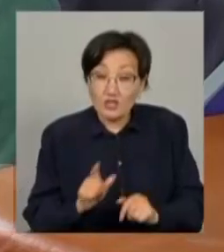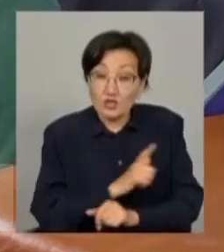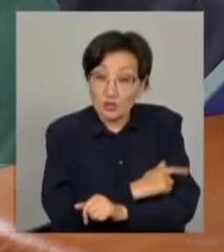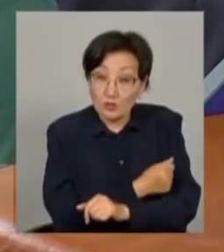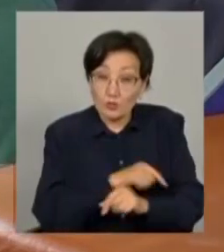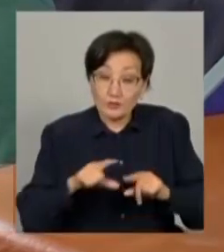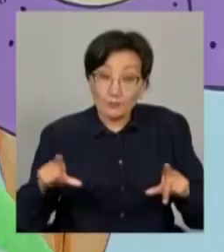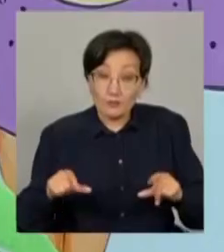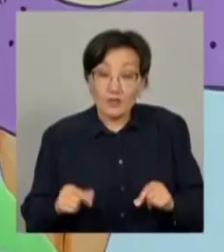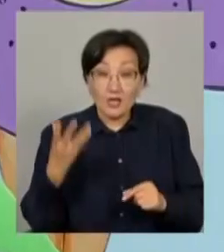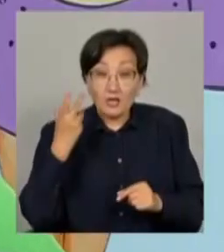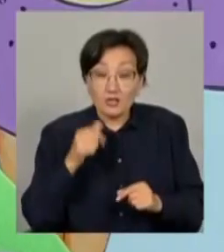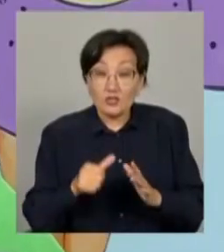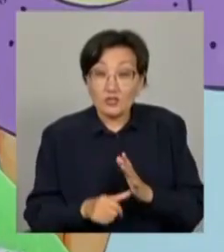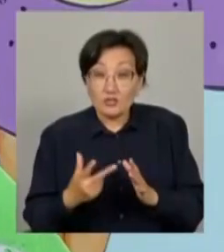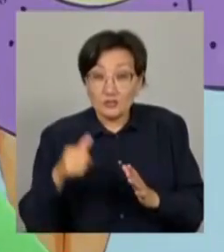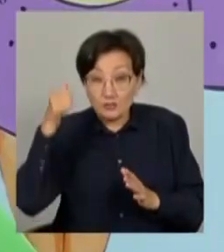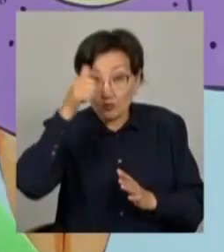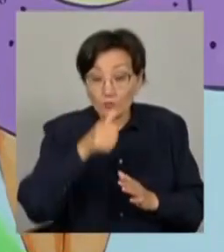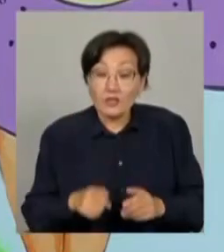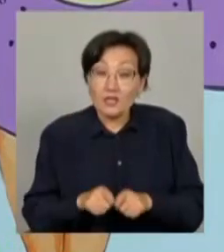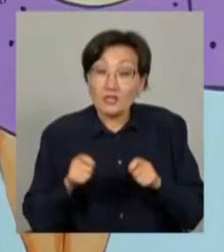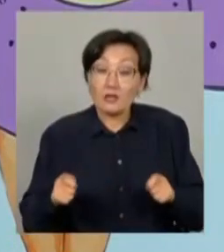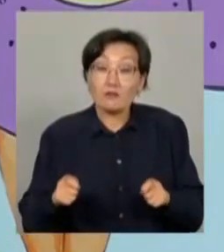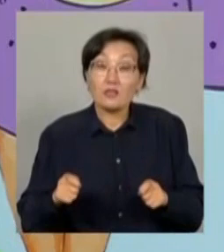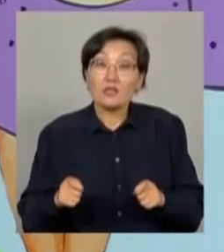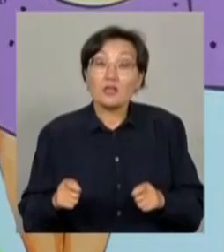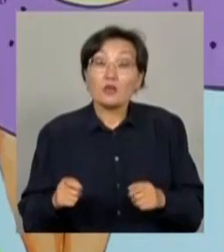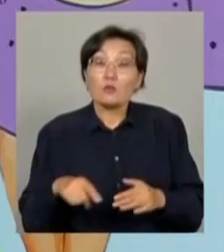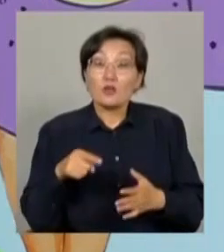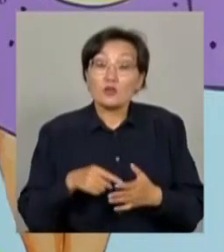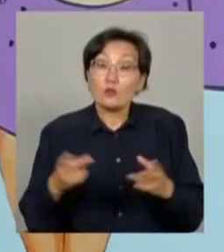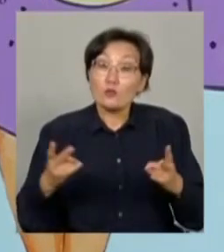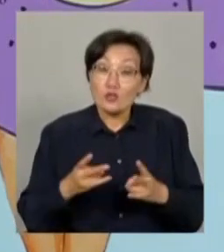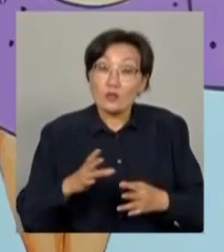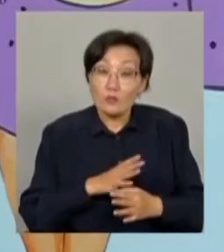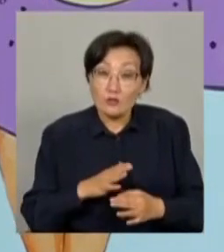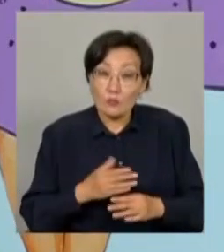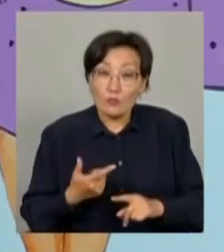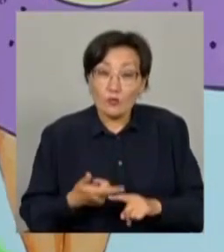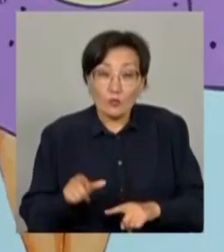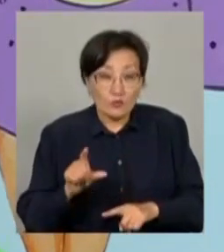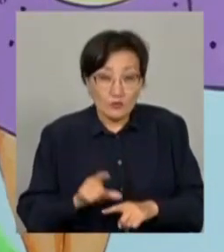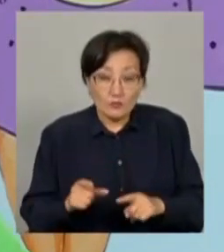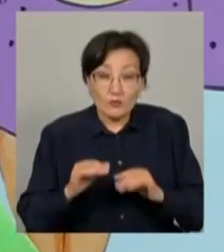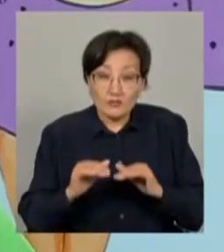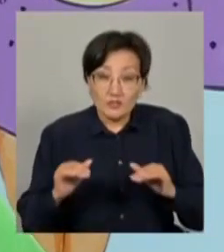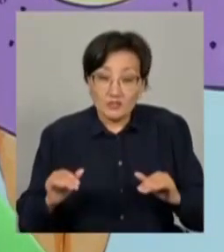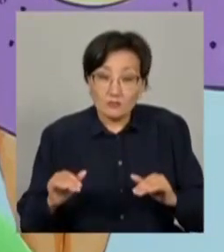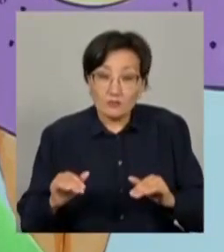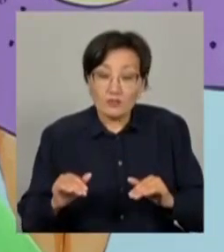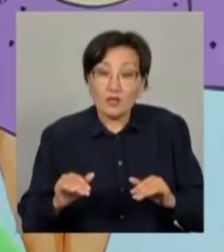медучреждения. Когда вот в 63-м году она открывалась, тогда город нуждался остро в детских стационарных